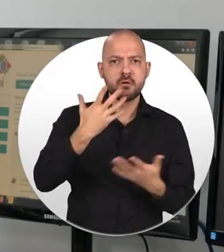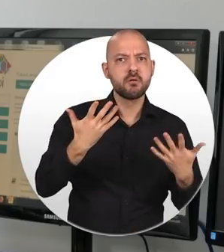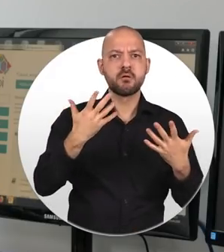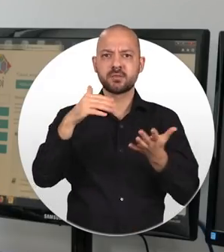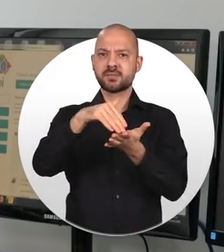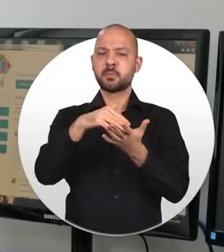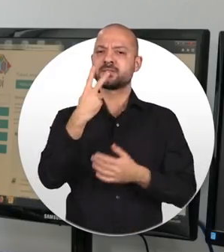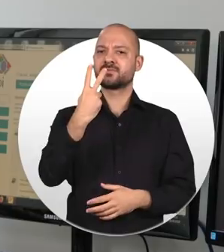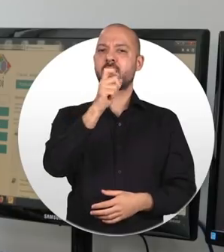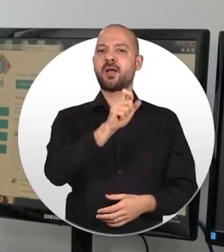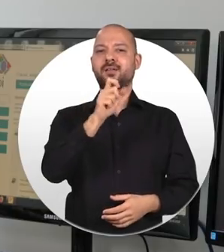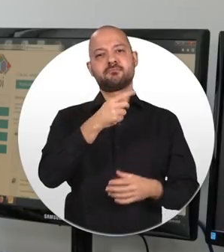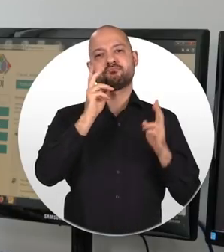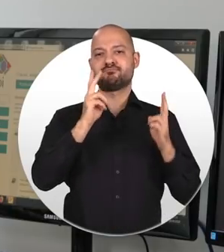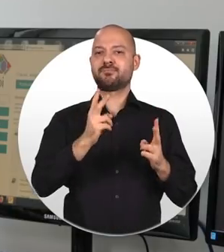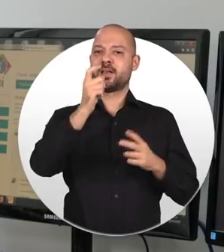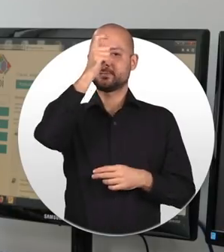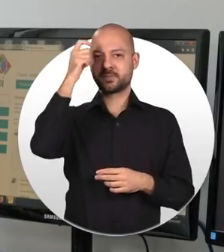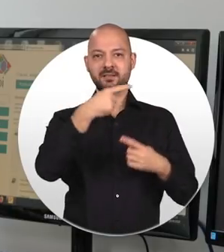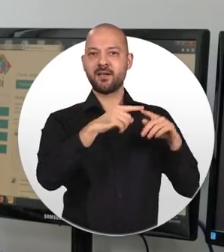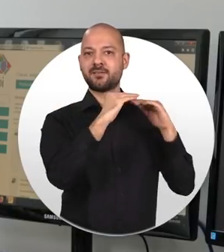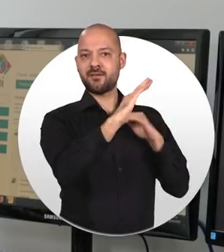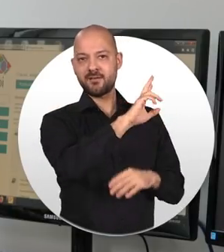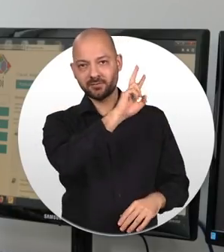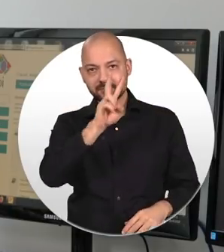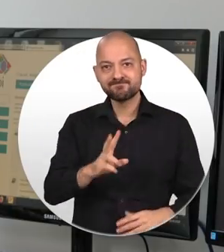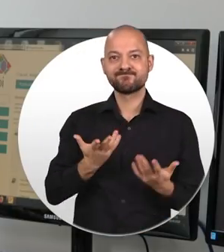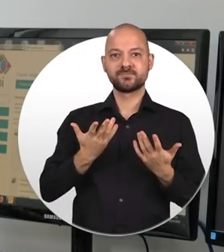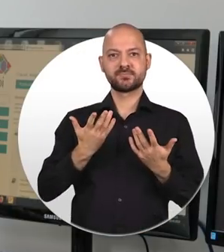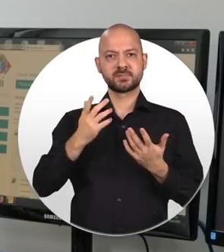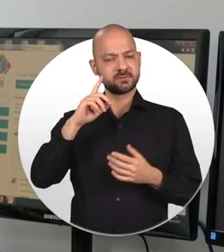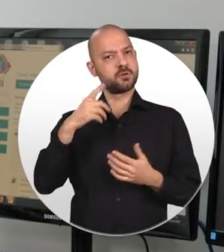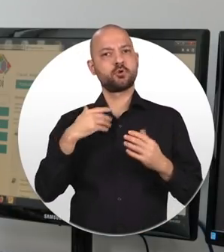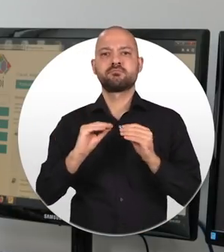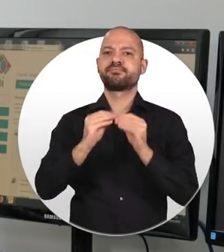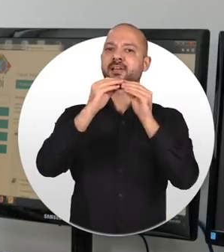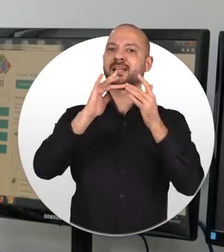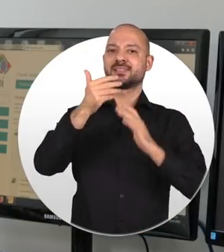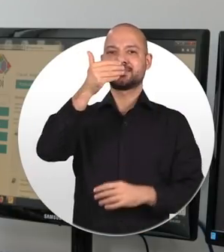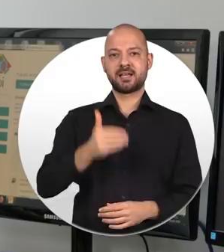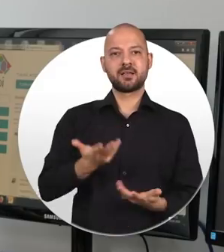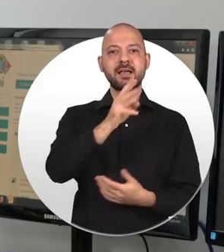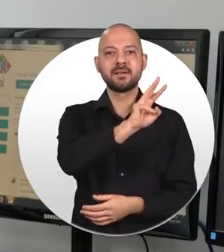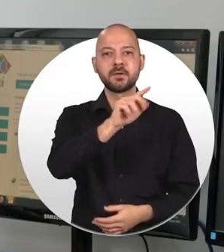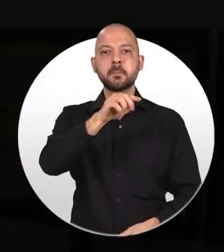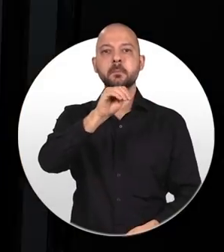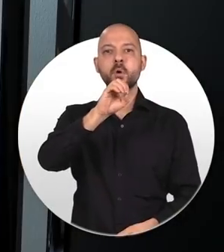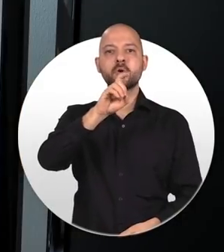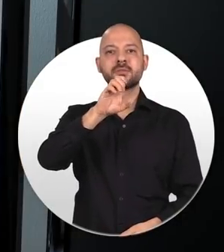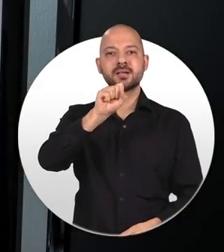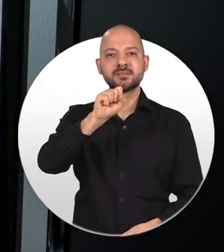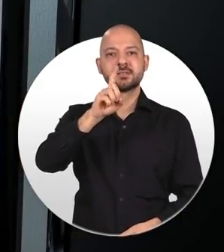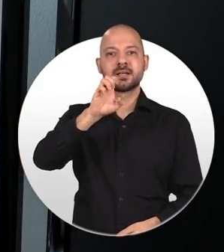Präsenz von zwei ausländischen Experten. Wir haben aber darüber hinaus auch noch ein Internetsite gemäht,